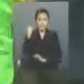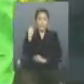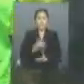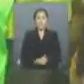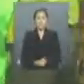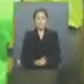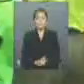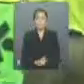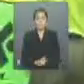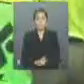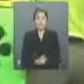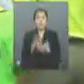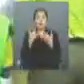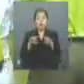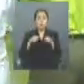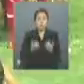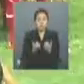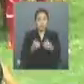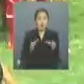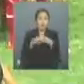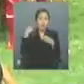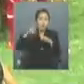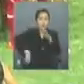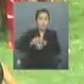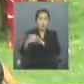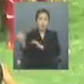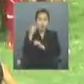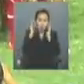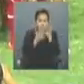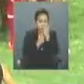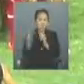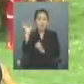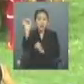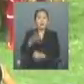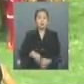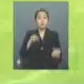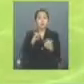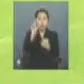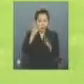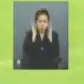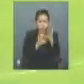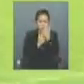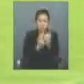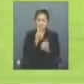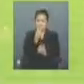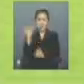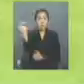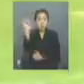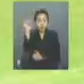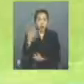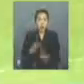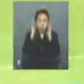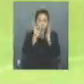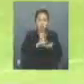จุดอ่อนของวงการฟุตบอลหญิงที่ไม่ได้รับความนิยมเท่าที่ควรทั้งในเรื่องของจำนวนคนดูการให้ความสนใจจากผู้สนับสนุน